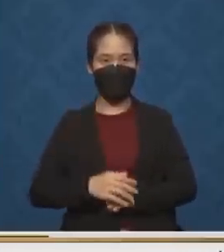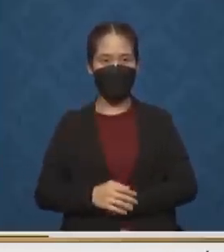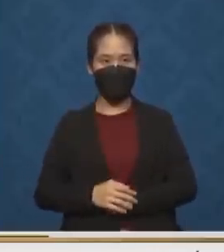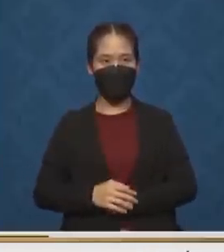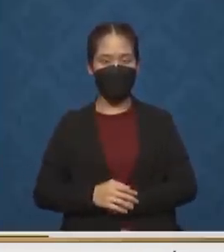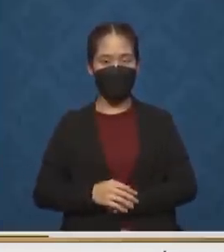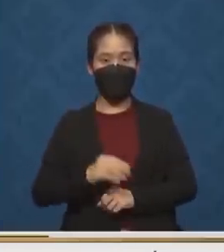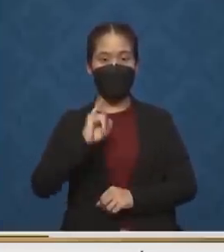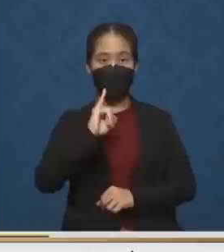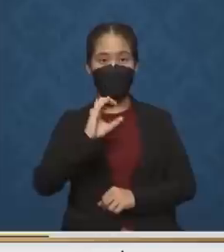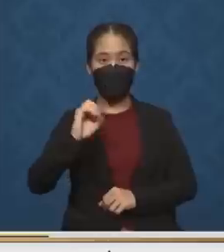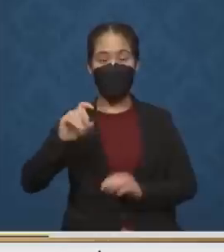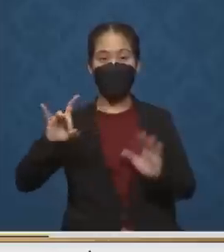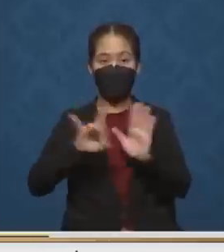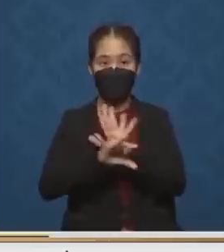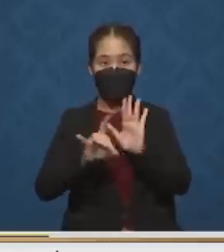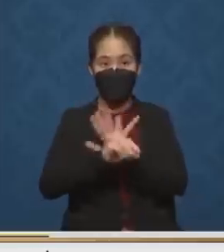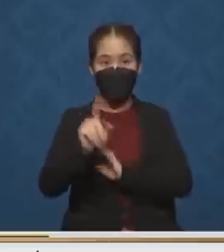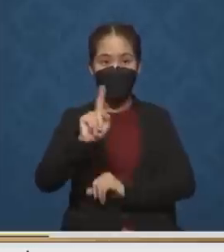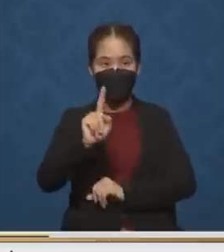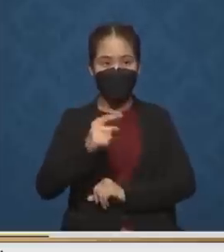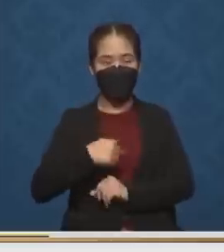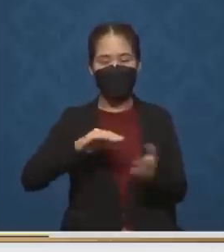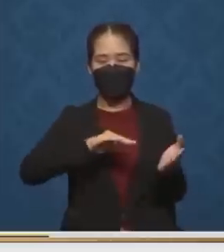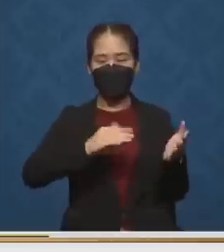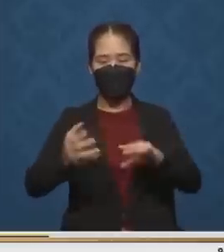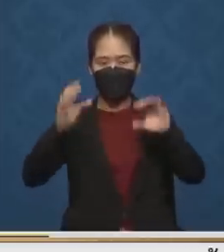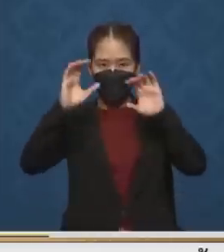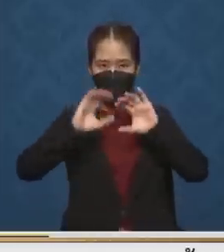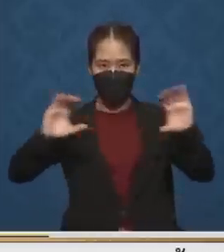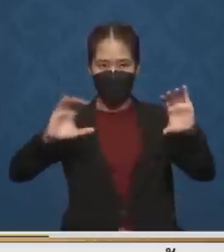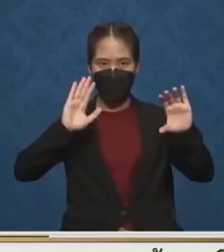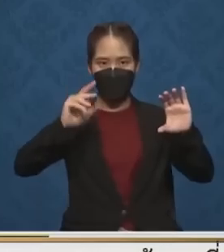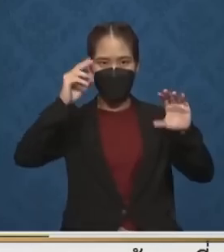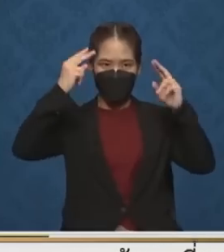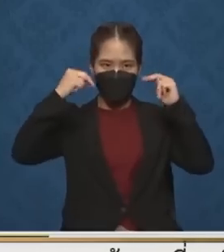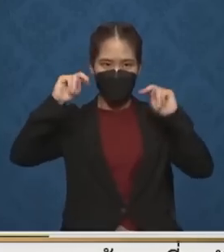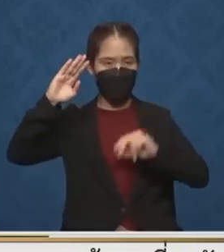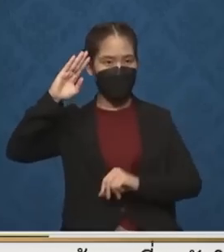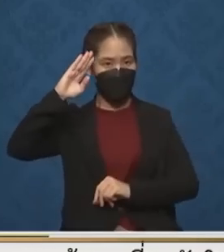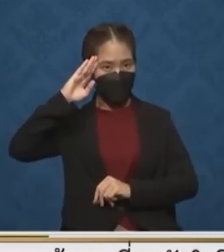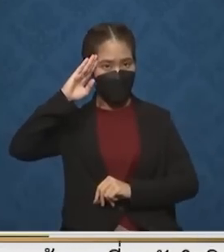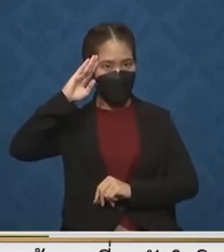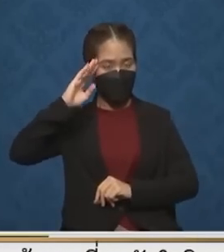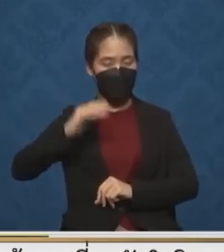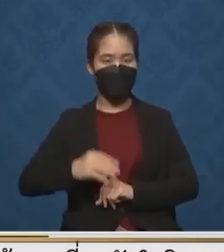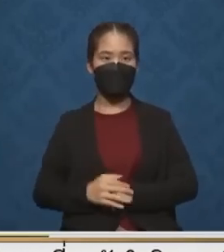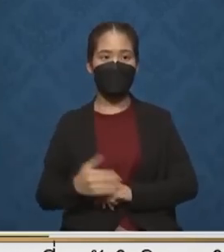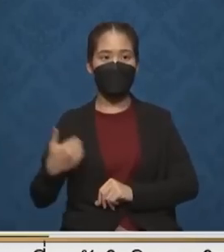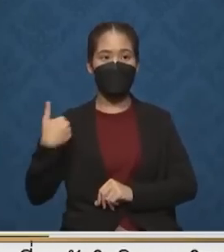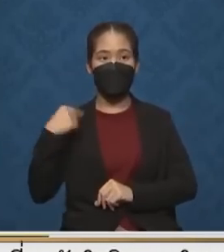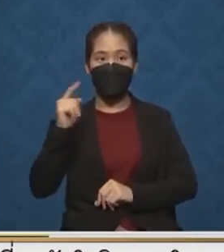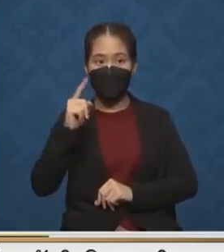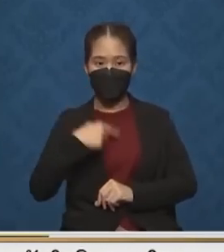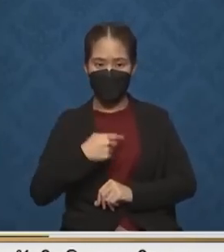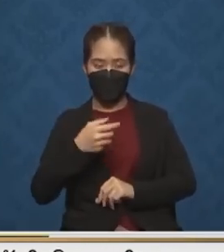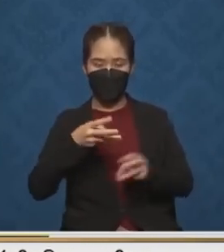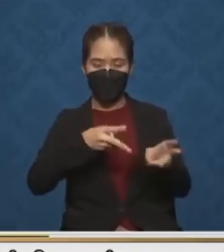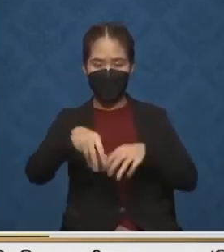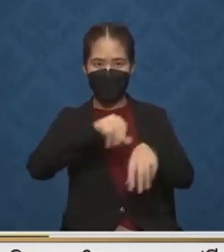หรื